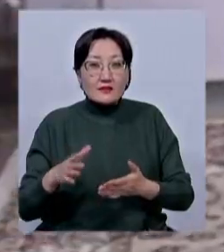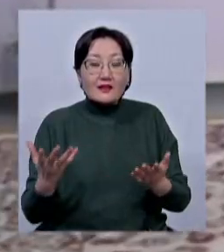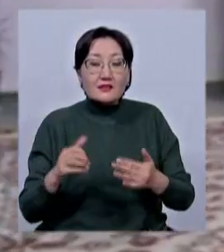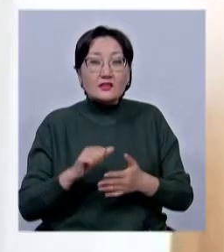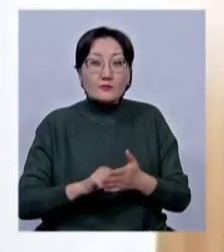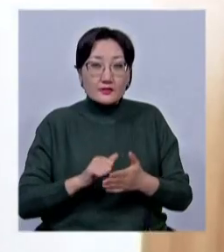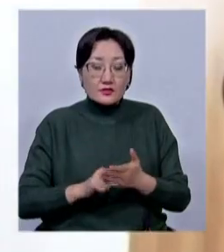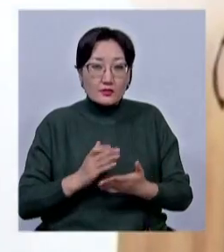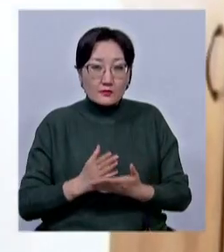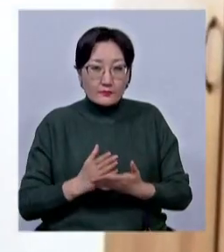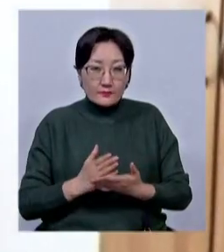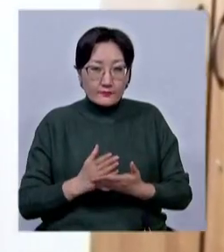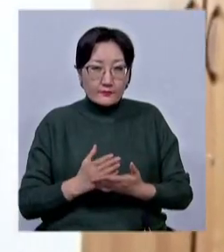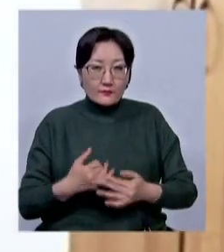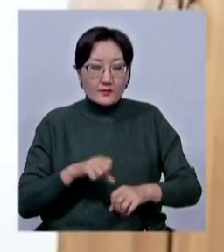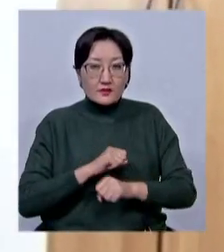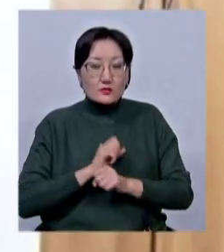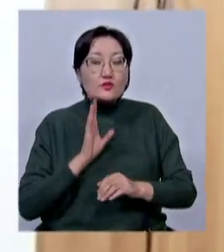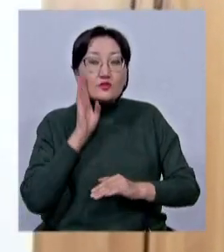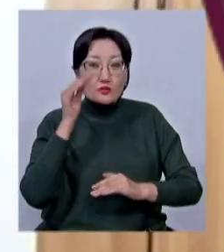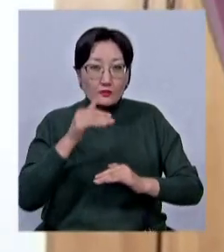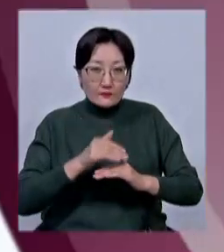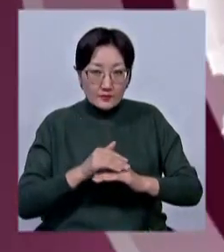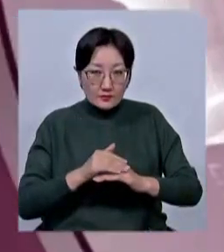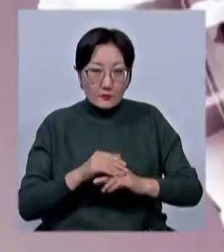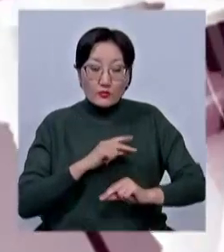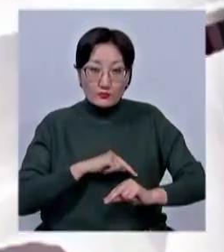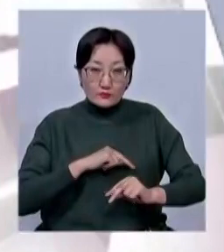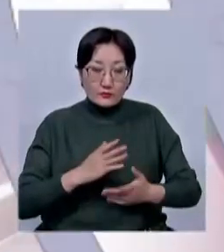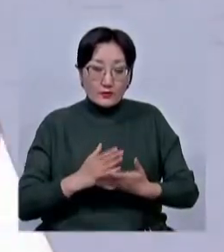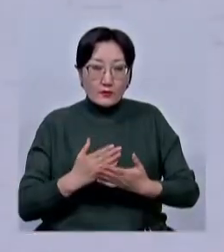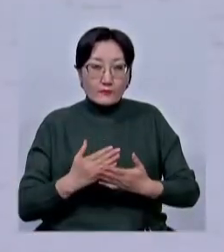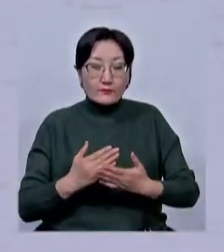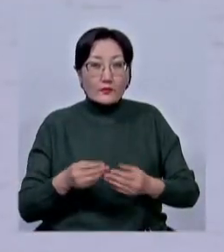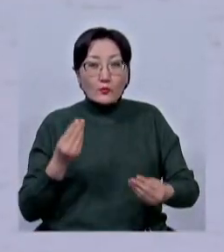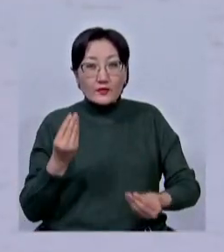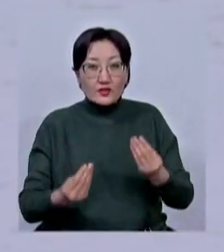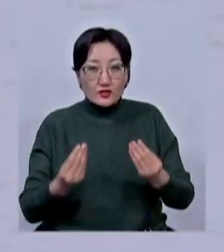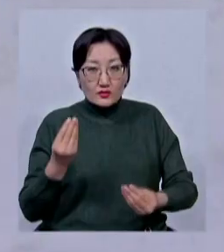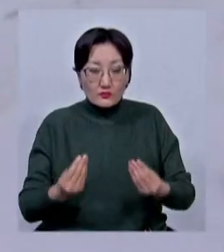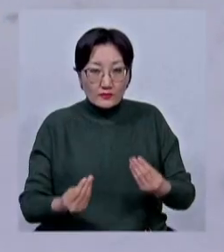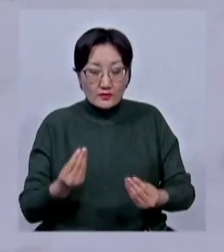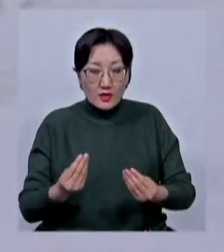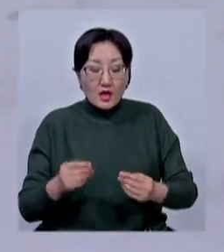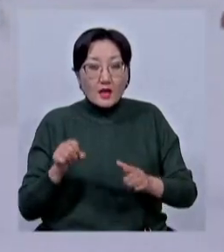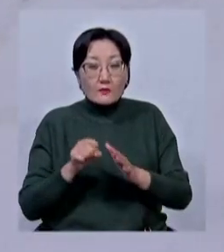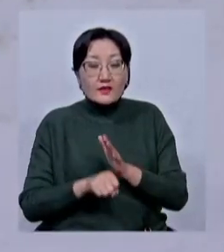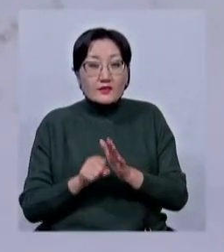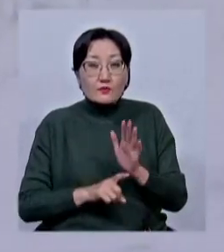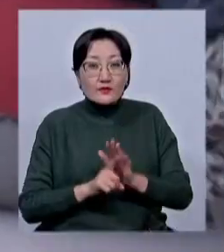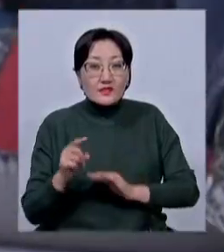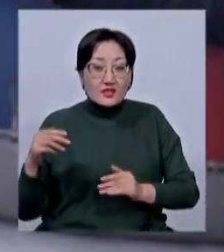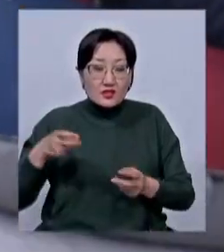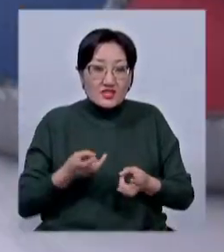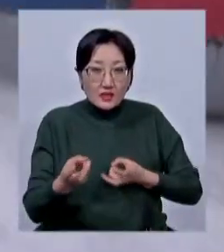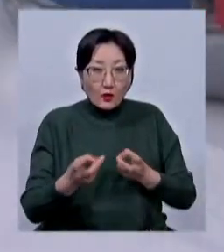себебі неде? Бізге қайықтың демалыс, біз азаннан кешкейін сыртта жүреміз. Ойнаймын деп от басқандар, қыс басталғалы бері